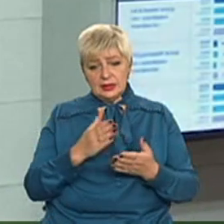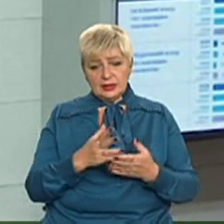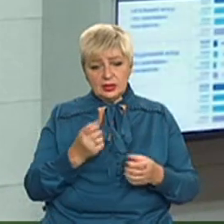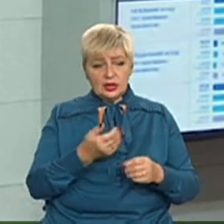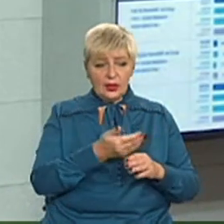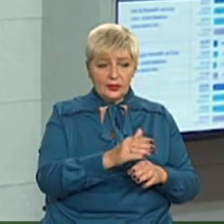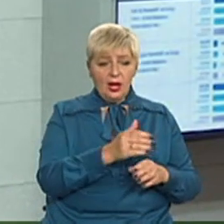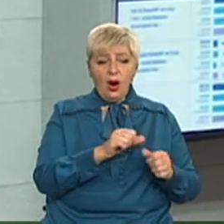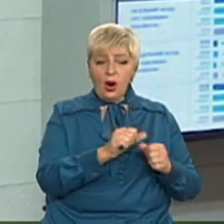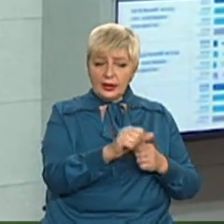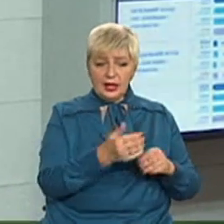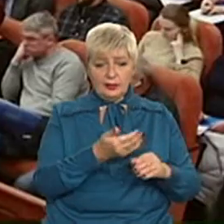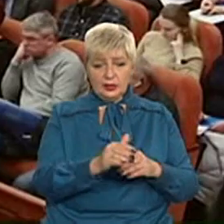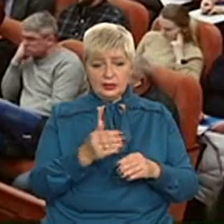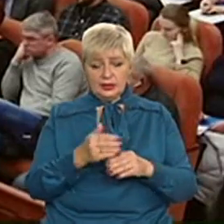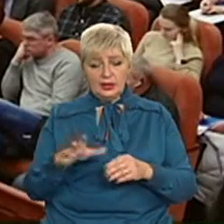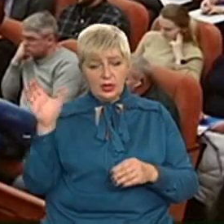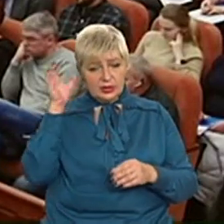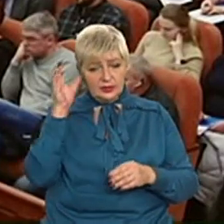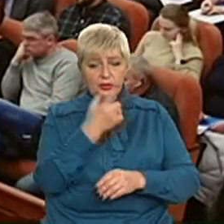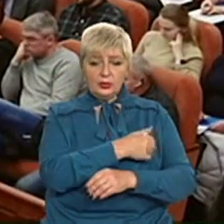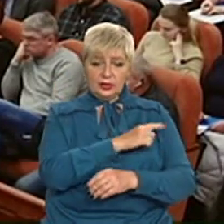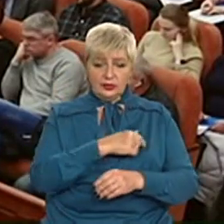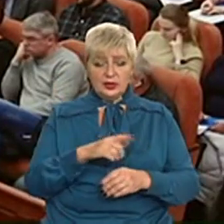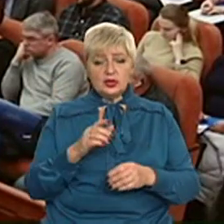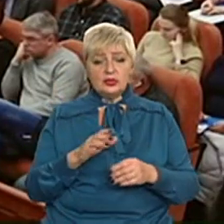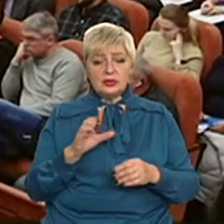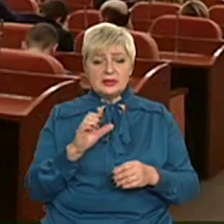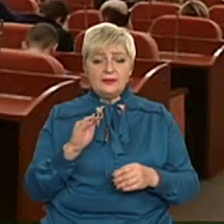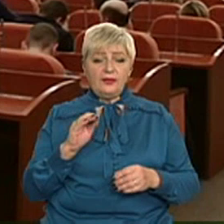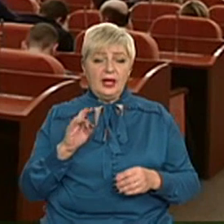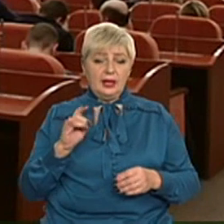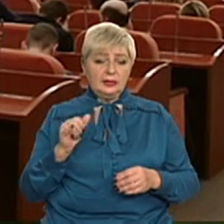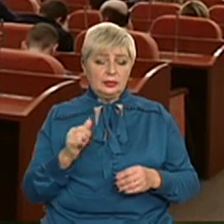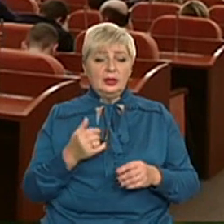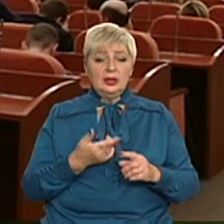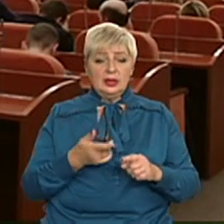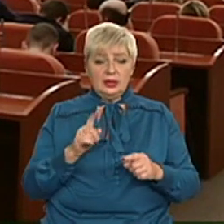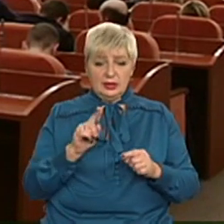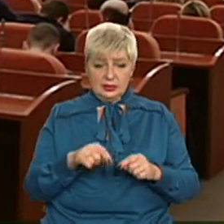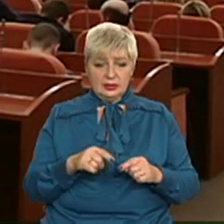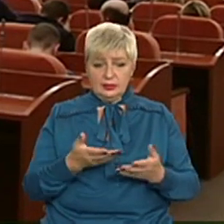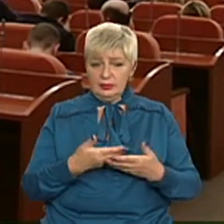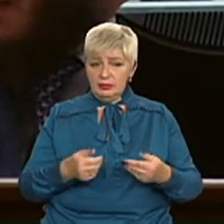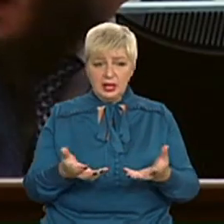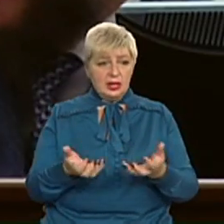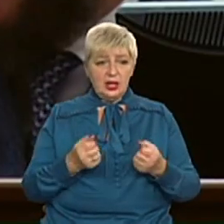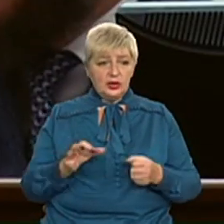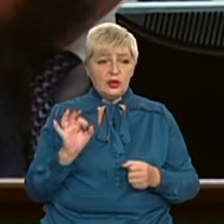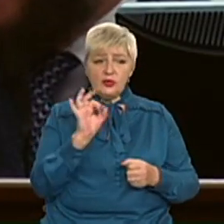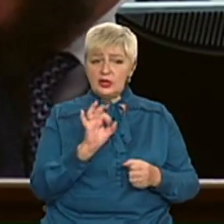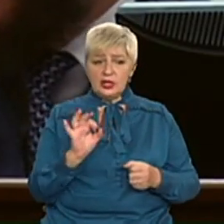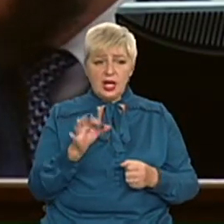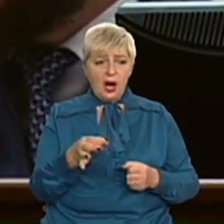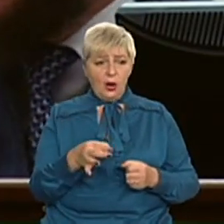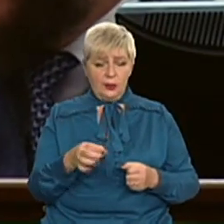та медичної сфери. І от цієї дотації, яку отримує обласна влада, ми ні копійки не